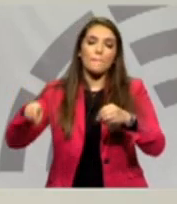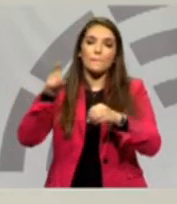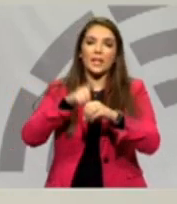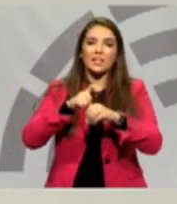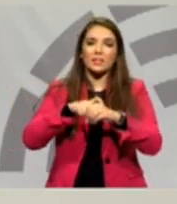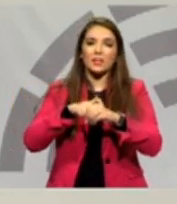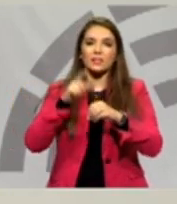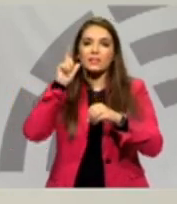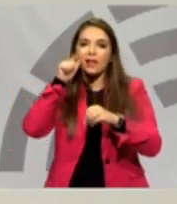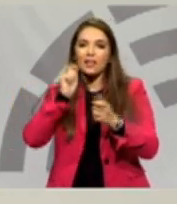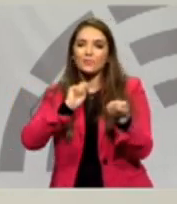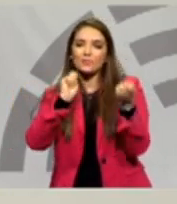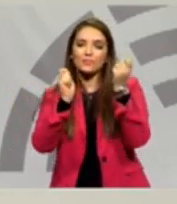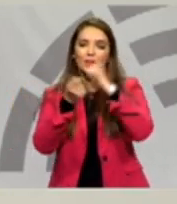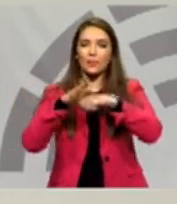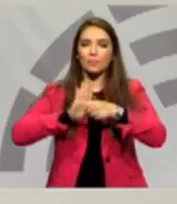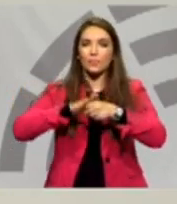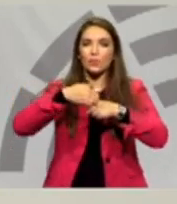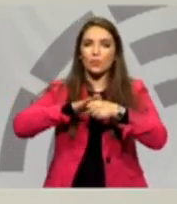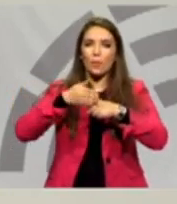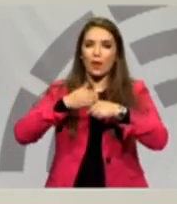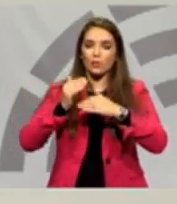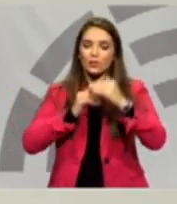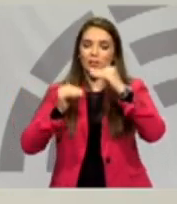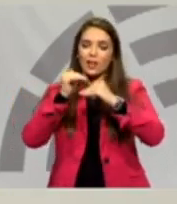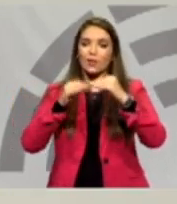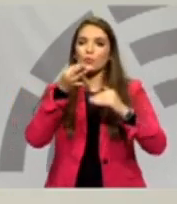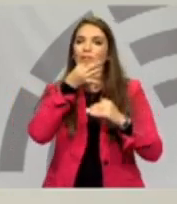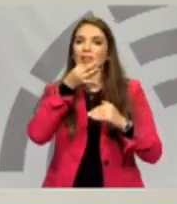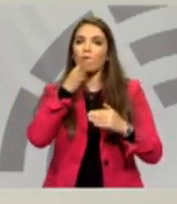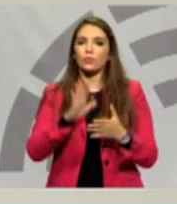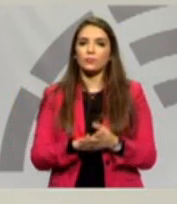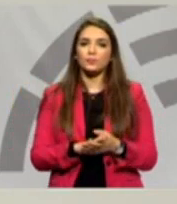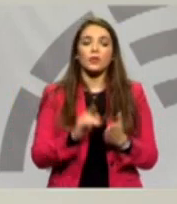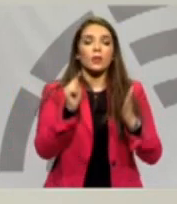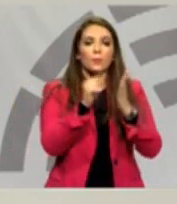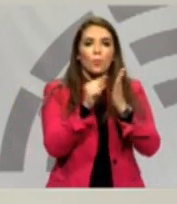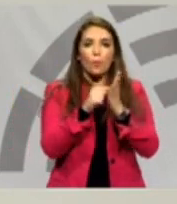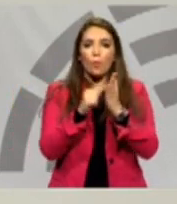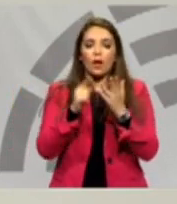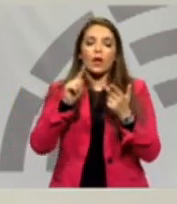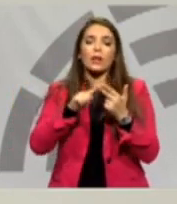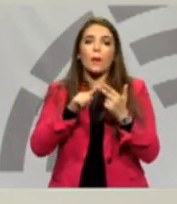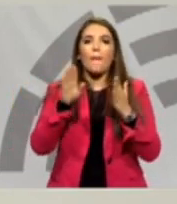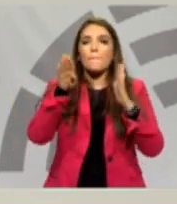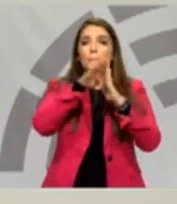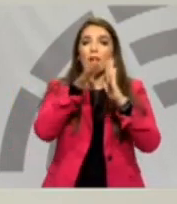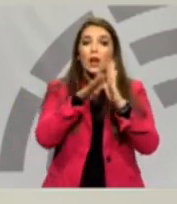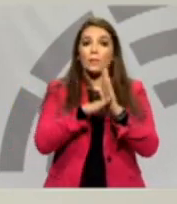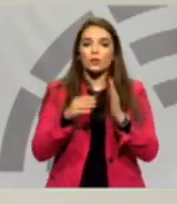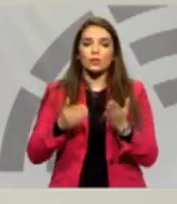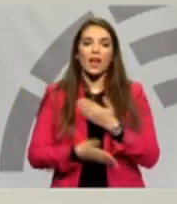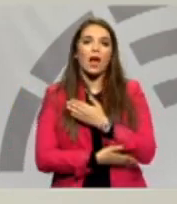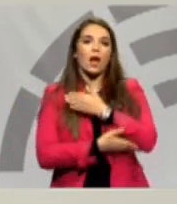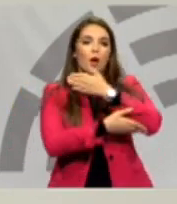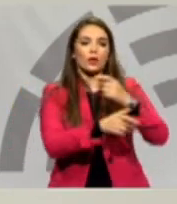ومن هنا من فعلوا الاقتصاد الدائري النقطه اخرى في برنامج هي دعم المؤسسات الصغرى